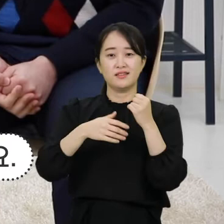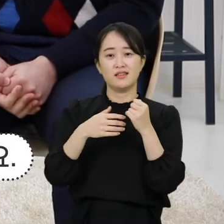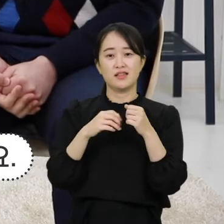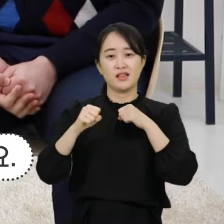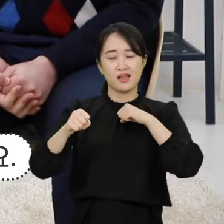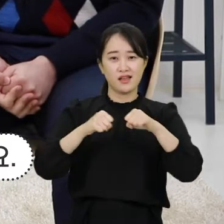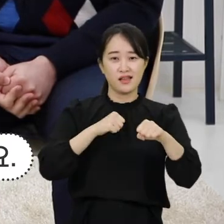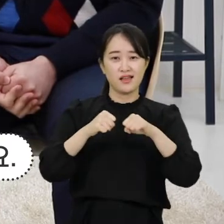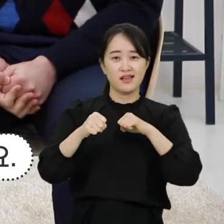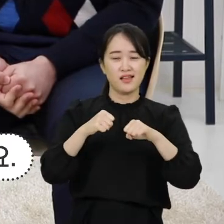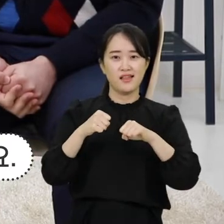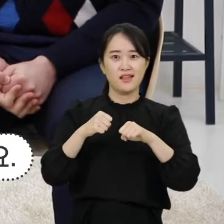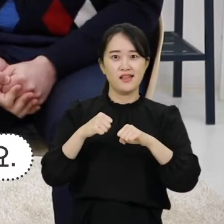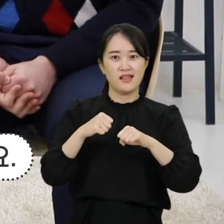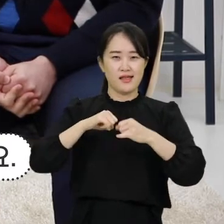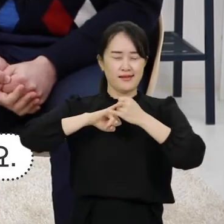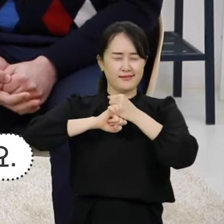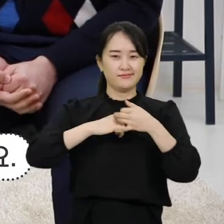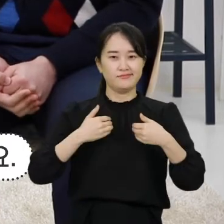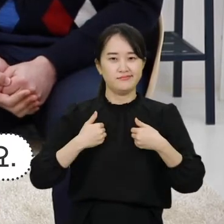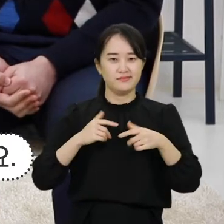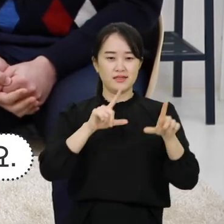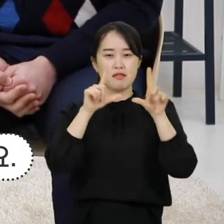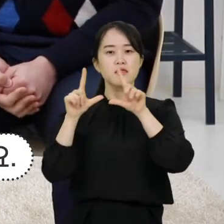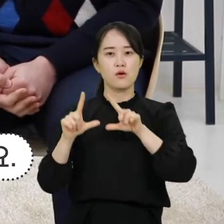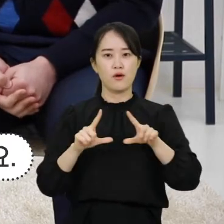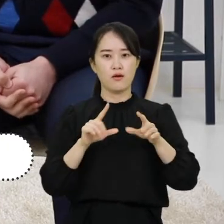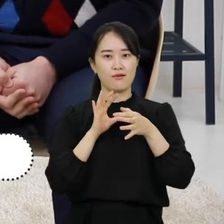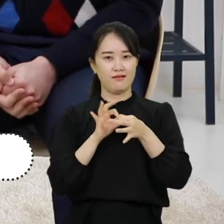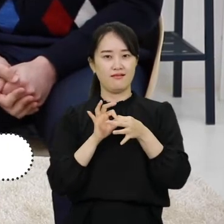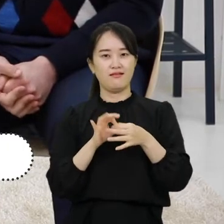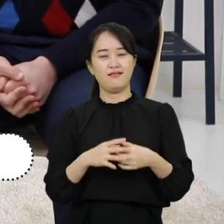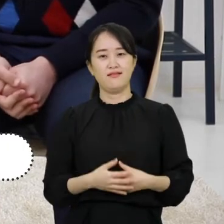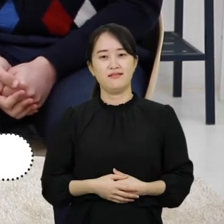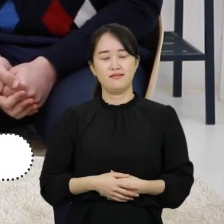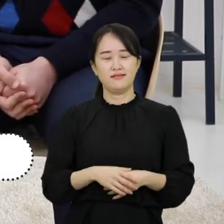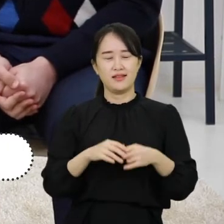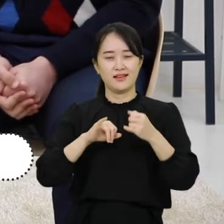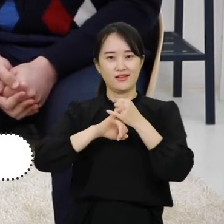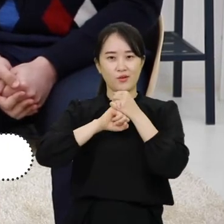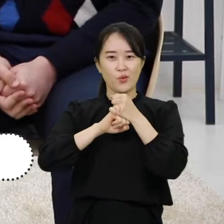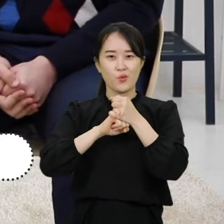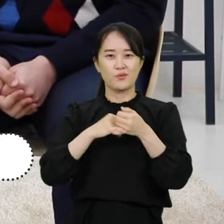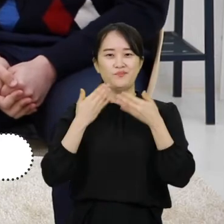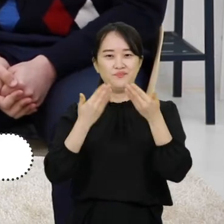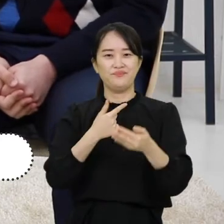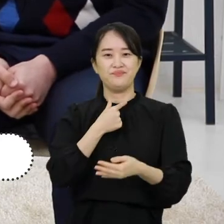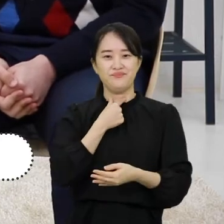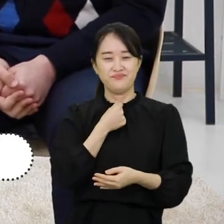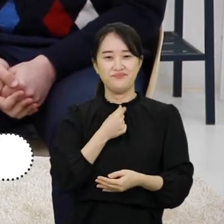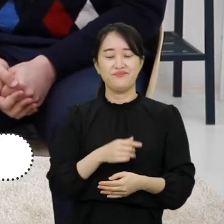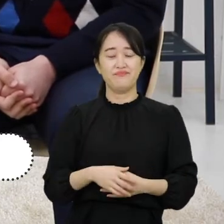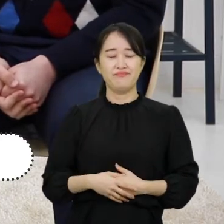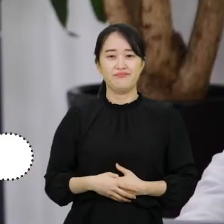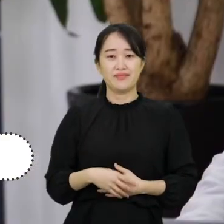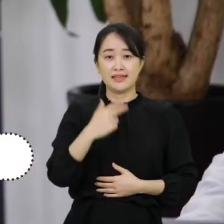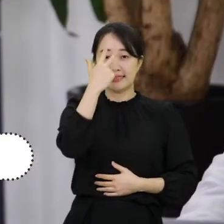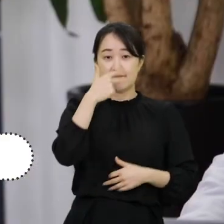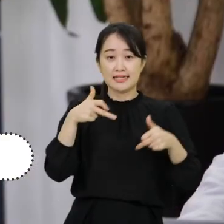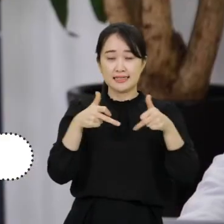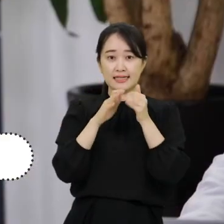여가 활동에 빠질 수 없는 게 생활체육이거든요. 그렇죠. 그래서 제가 말씀을 꼭 드려야 할 것